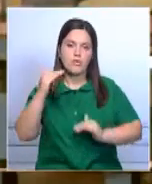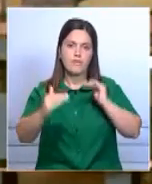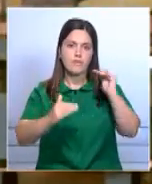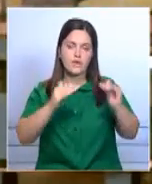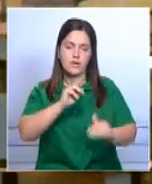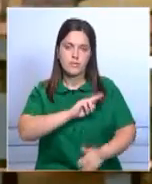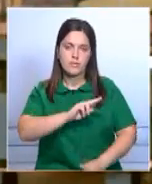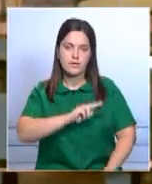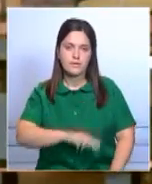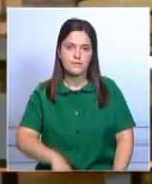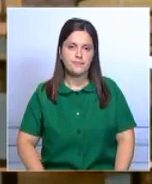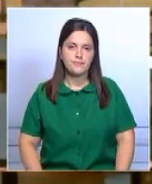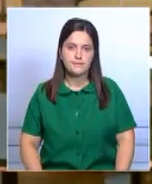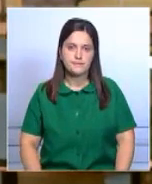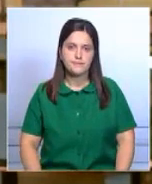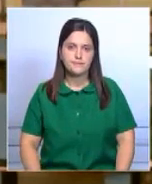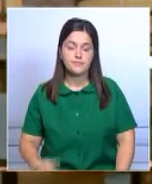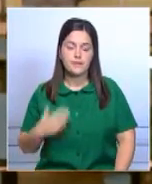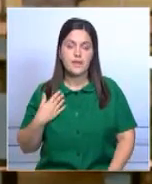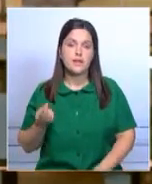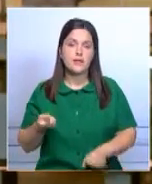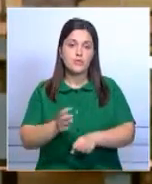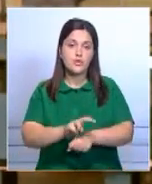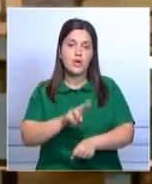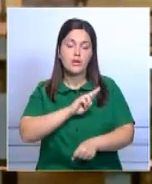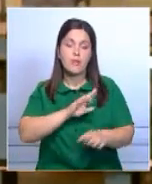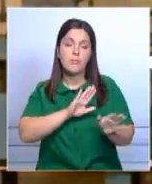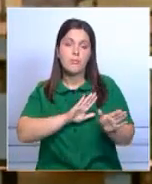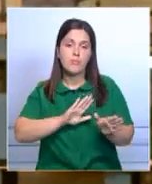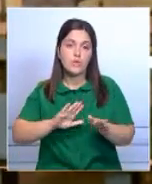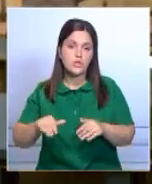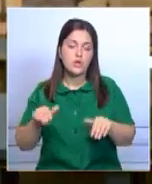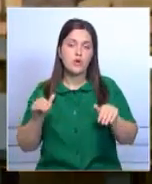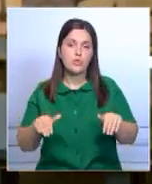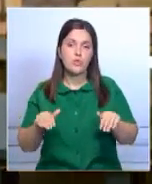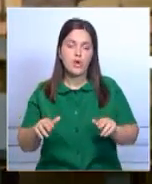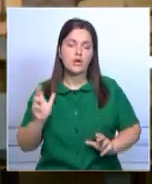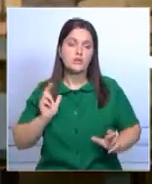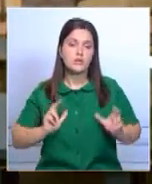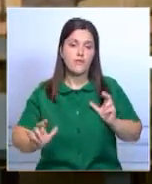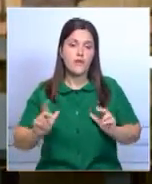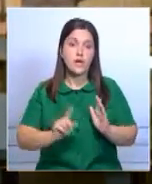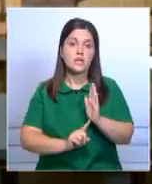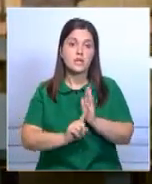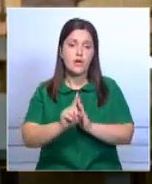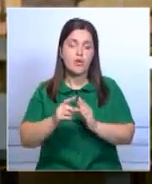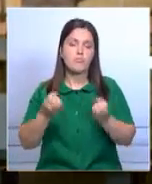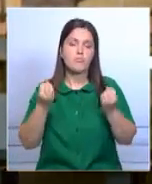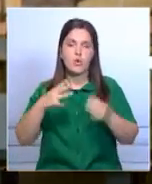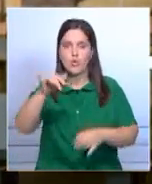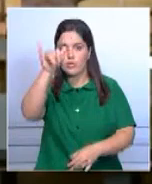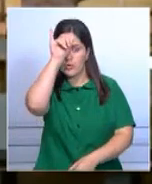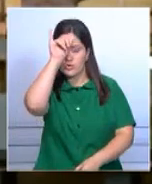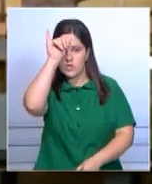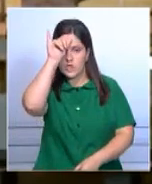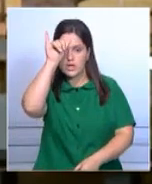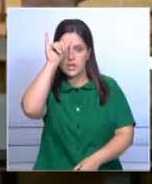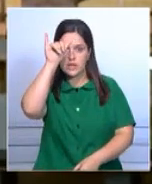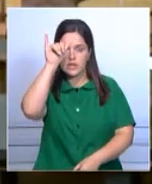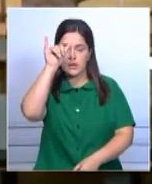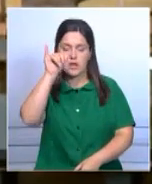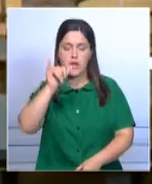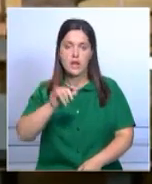будущее. Пришел сюда работать после колледжа. Начинал с ученика,